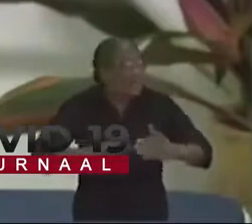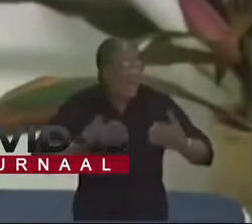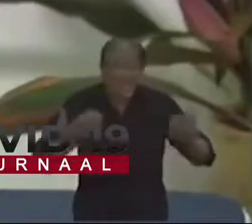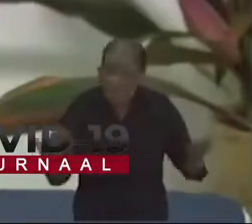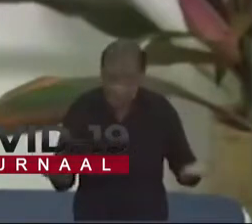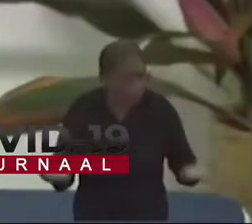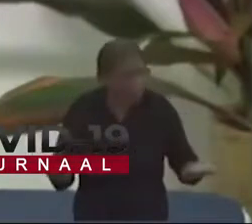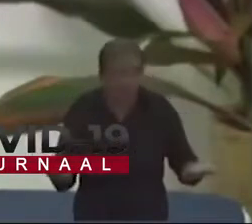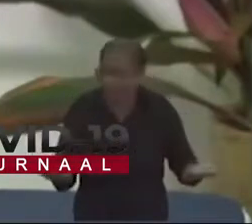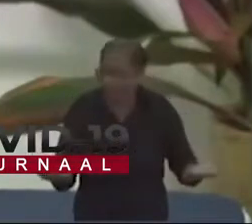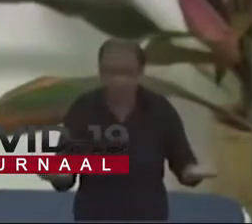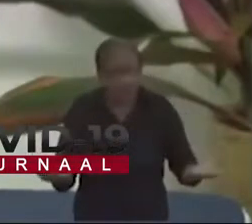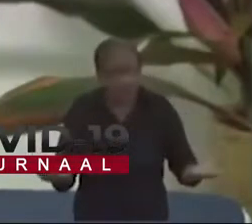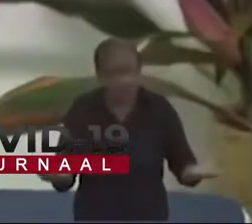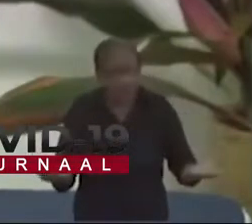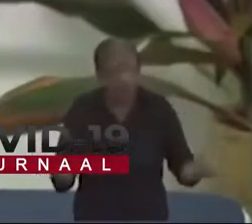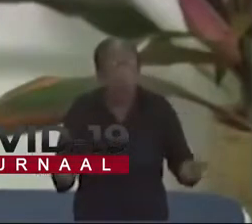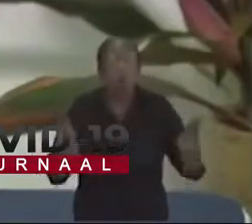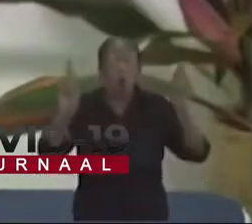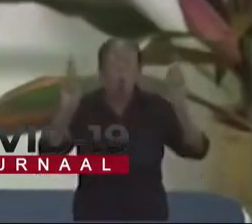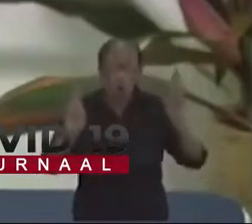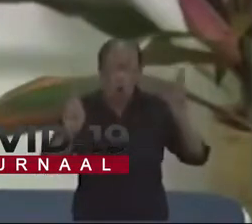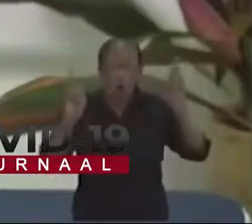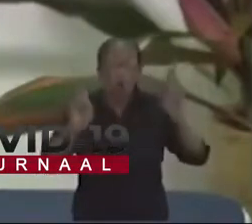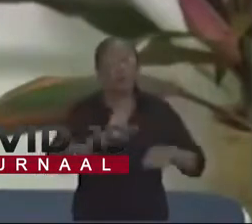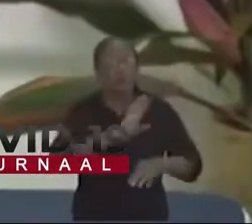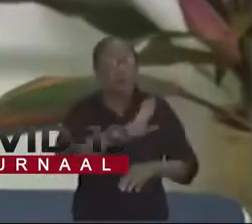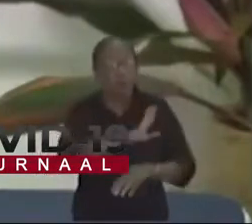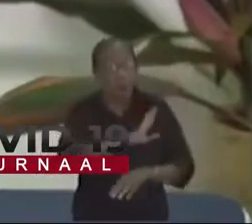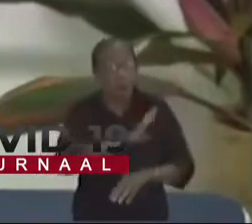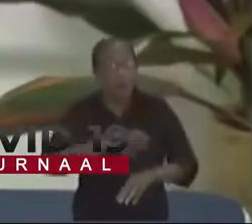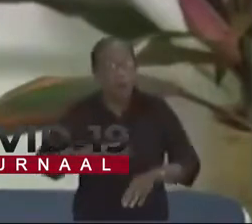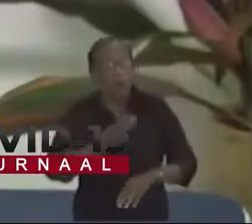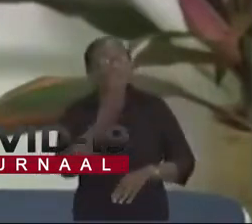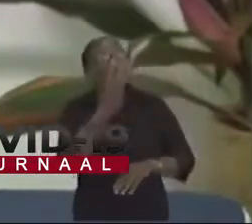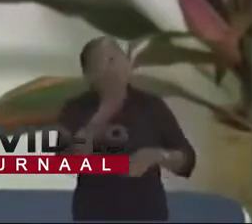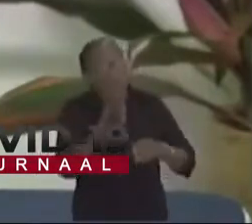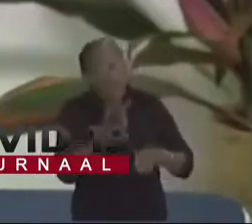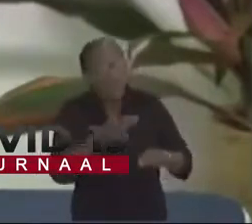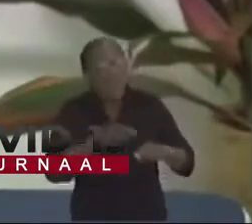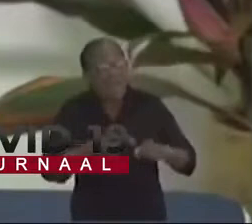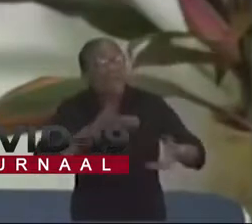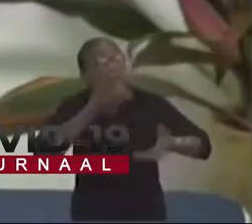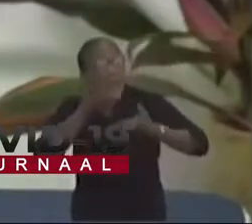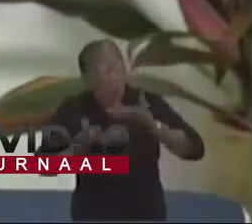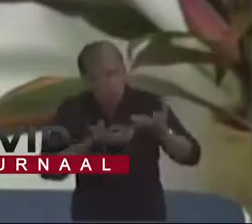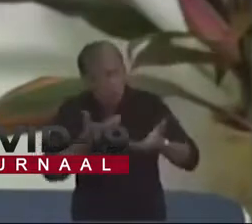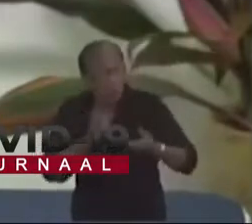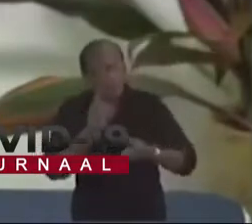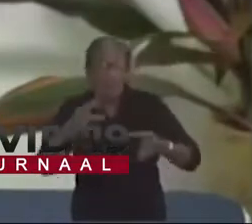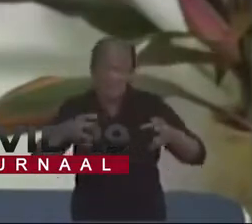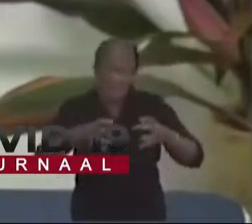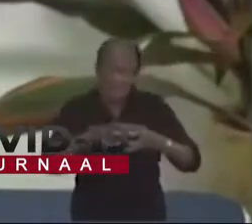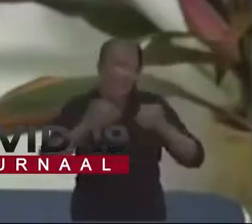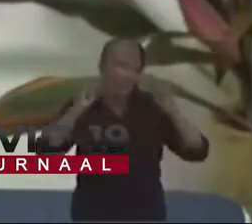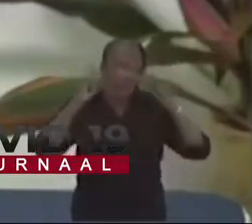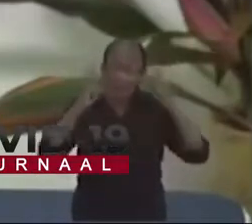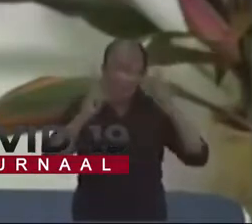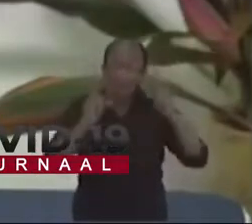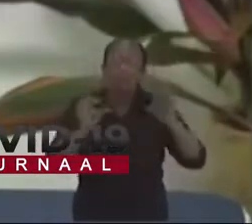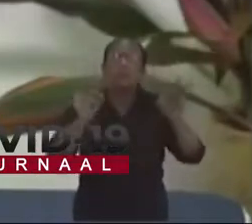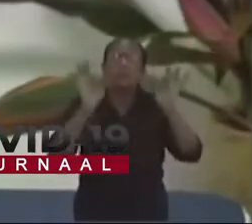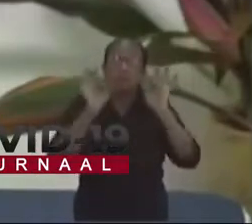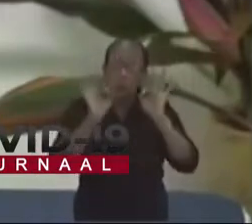Wanica. Wij hopen dat ook hiermee, met het beeld dat we vandaag schetsen, dat de samenleving dit ook heel